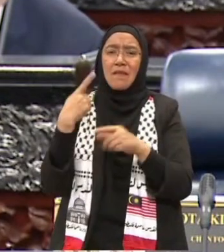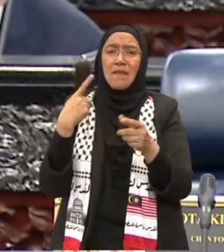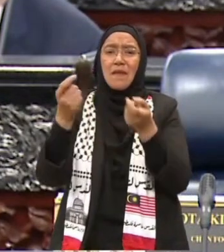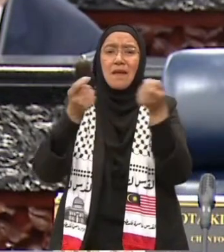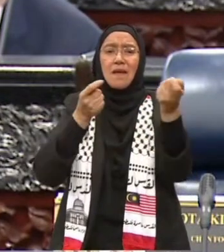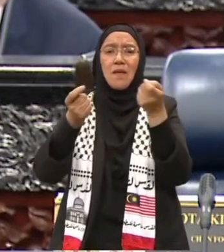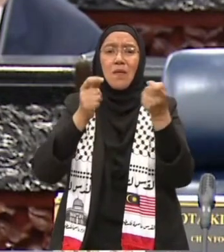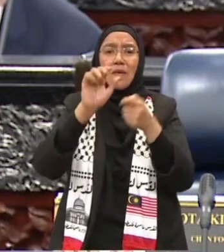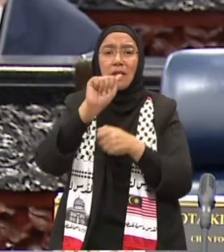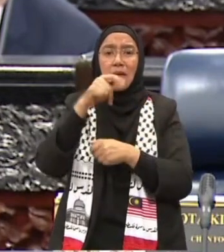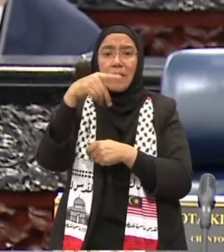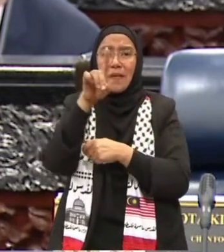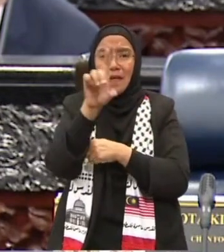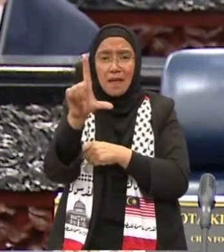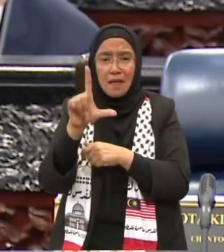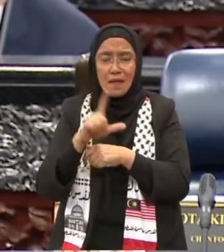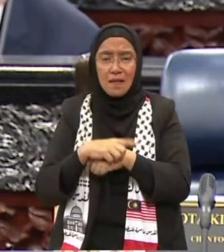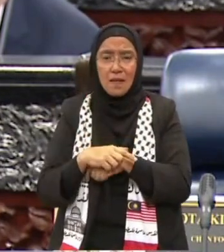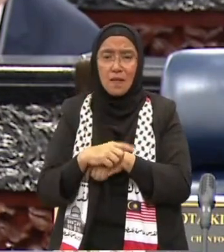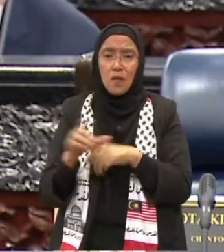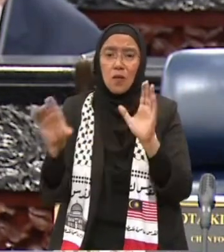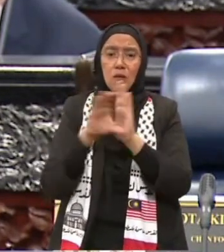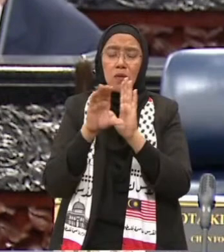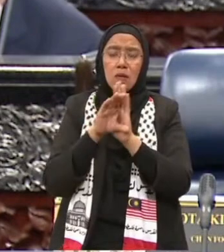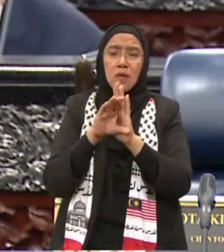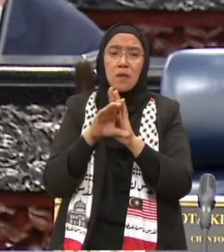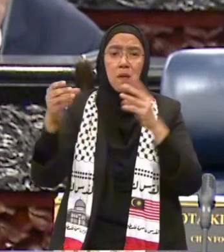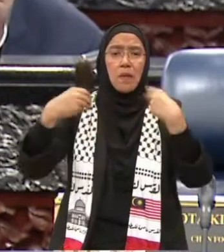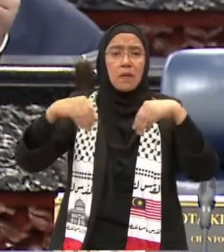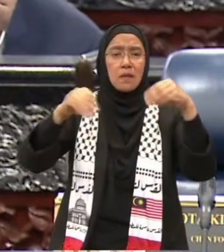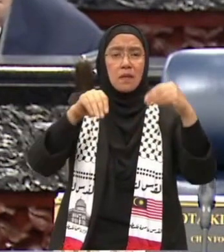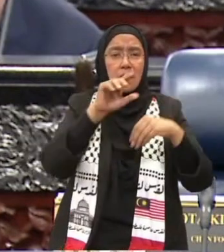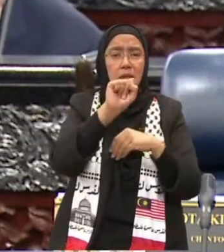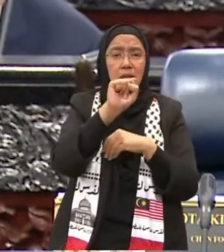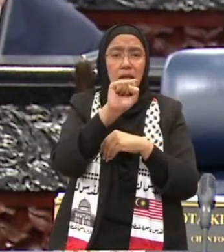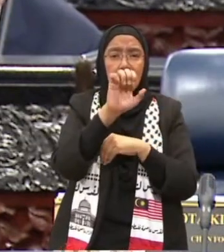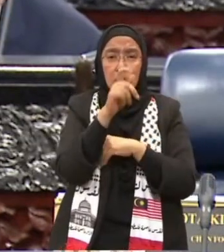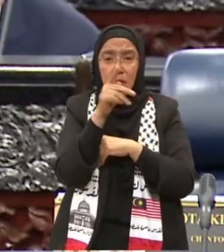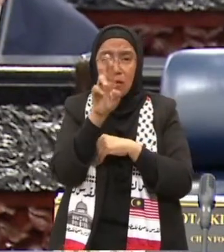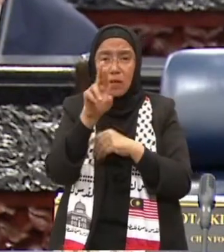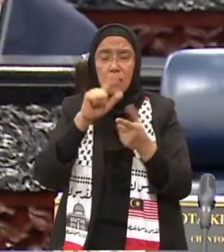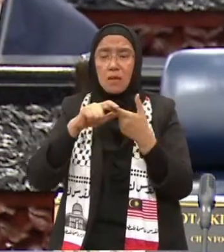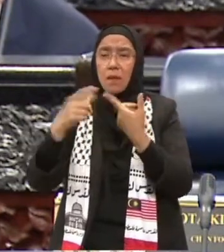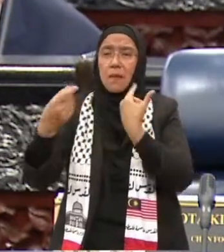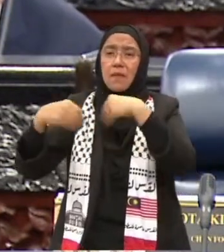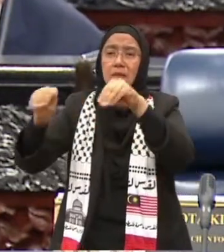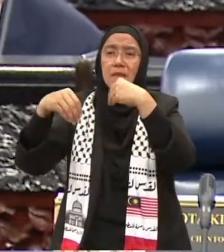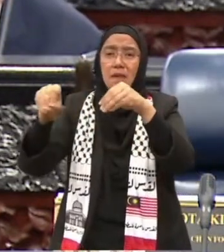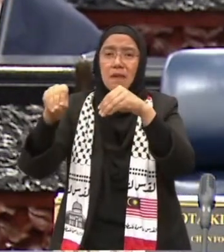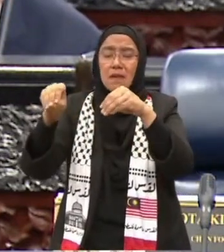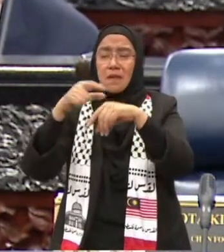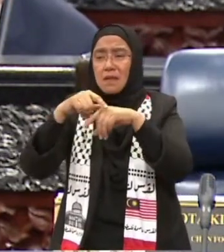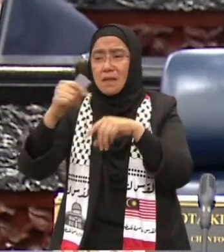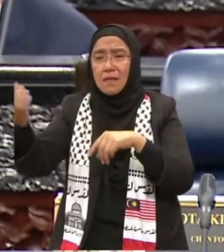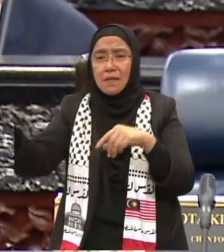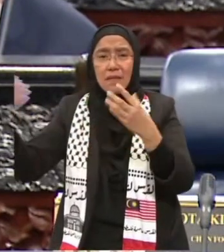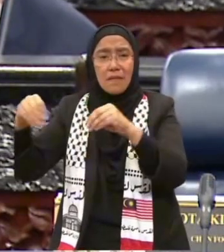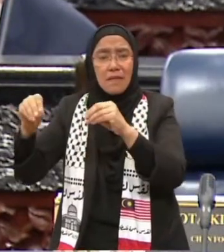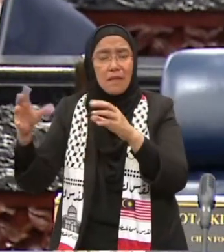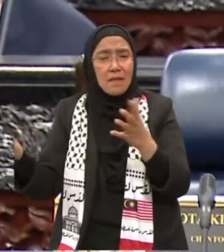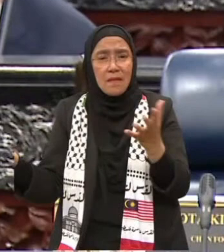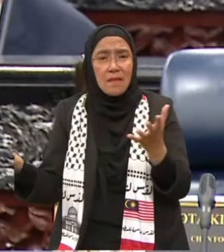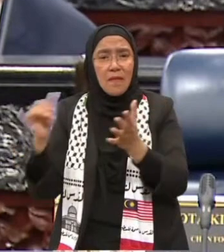contoh pasaran sekunder, pasaran subsale itu bukan dikawal oleh pihak KPKT. Jadi sebab itu